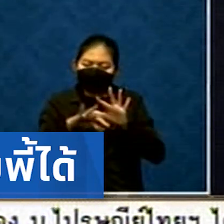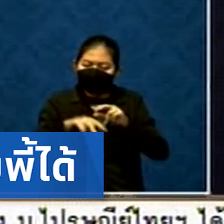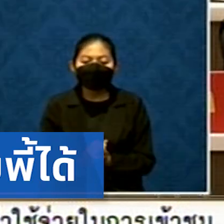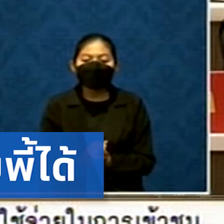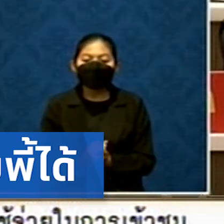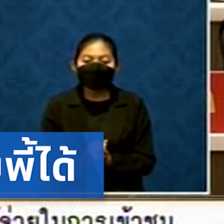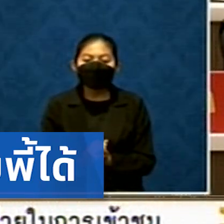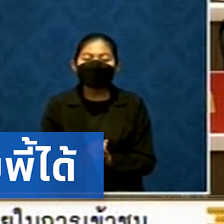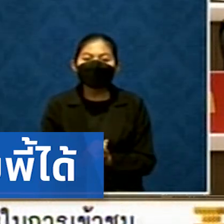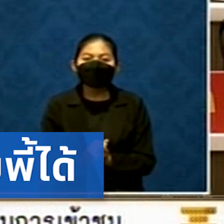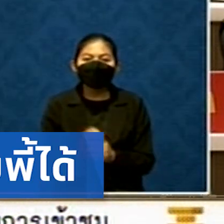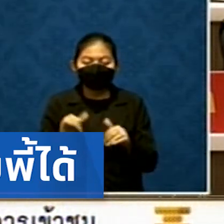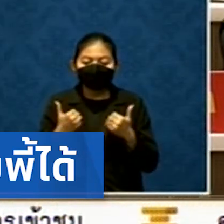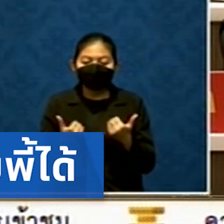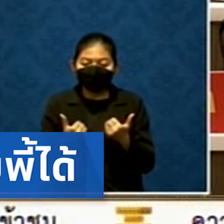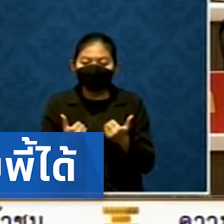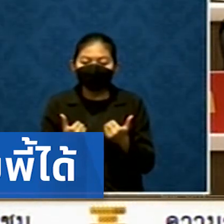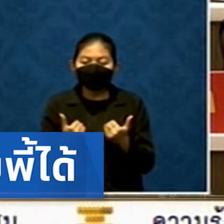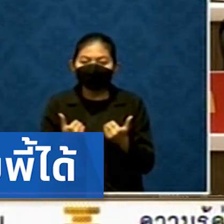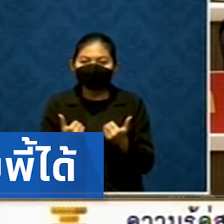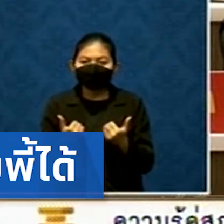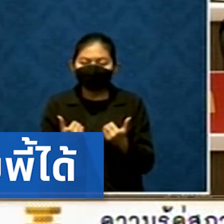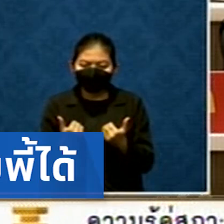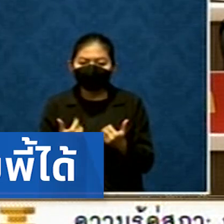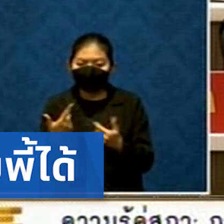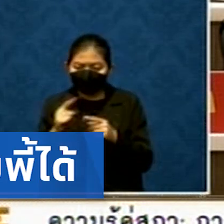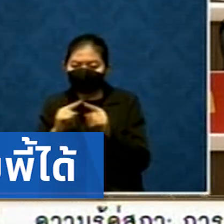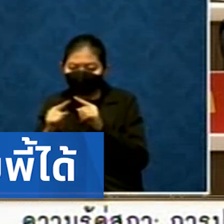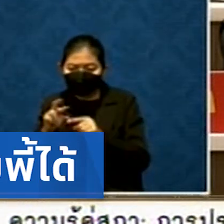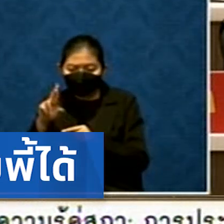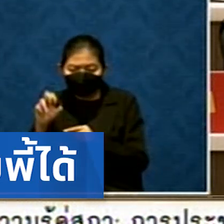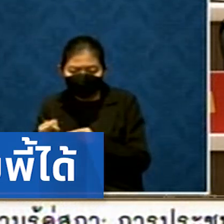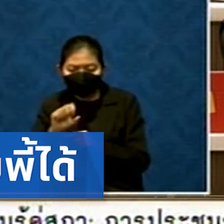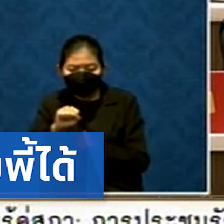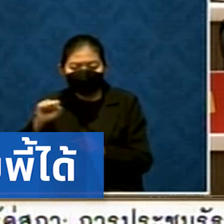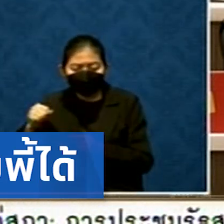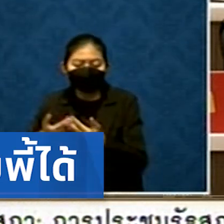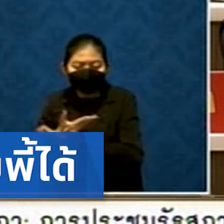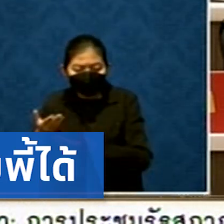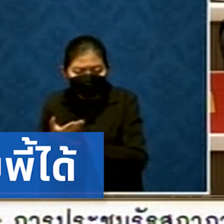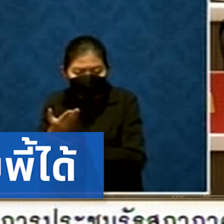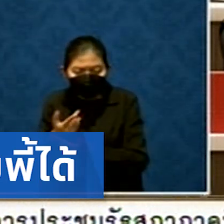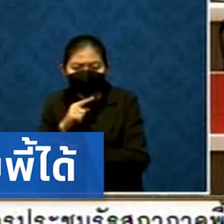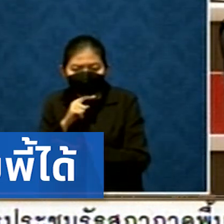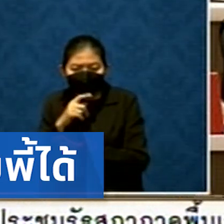าหี่วันนี้ขณะที่เรากำลังอภิปรายนะครับเขาขายกัญชา